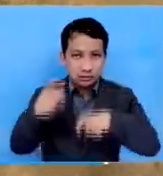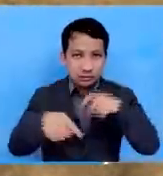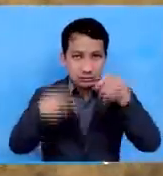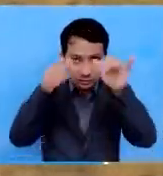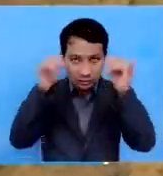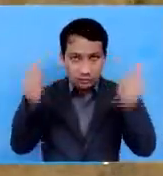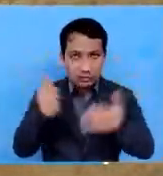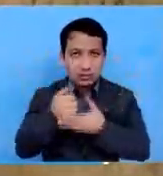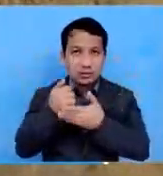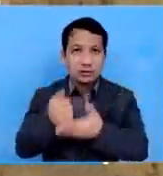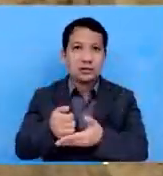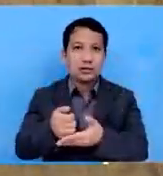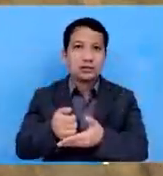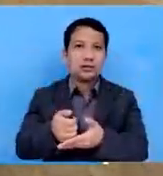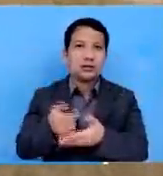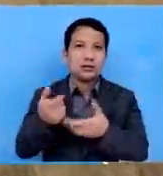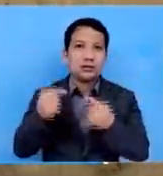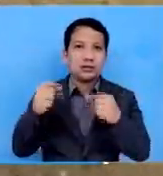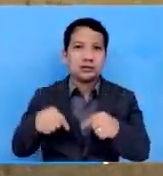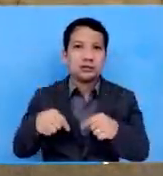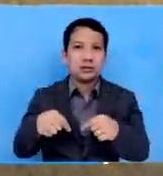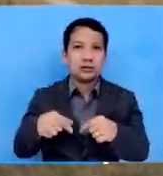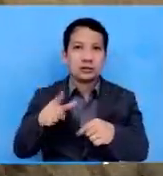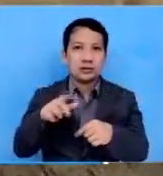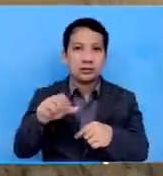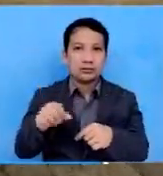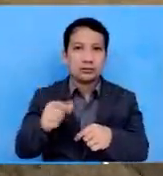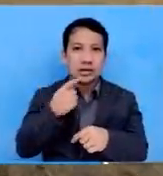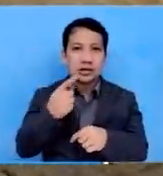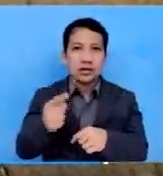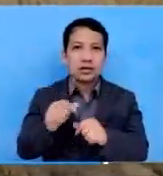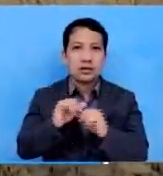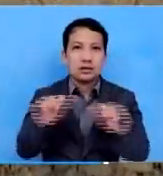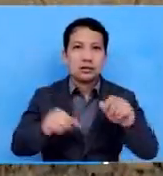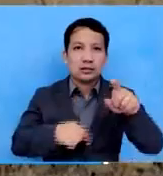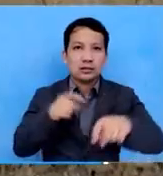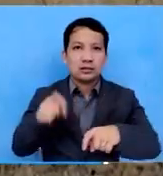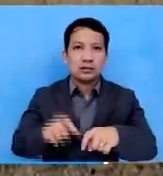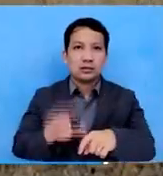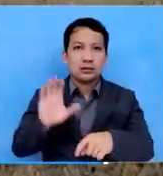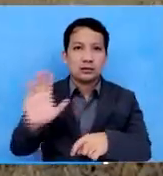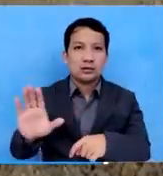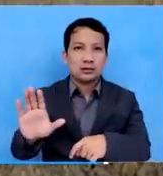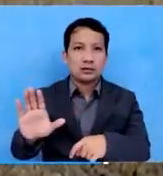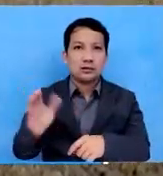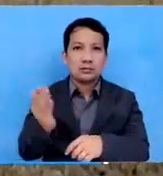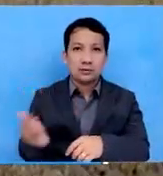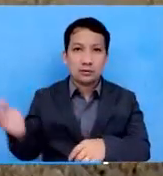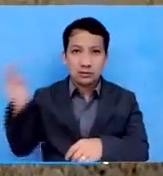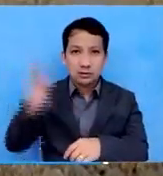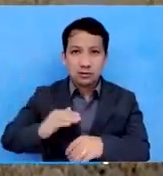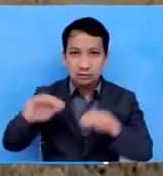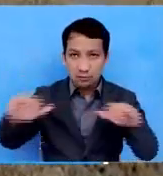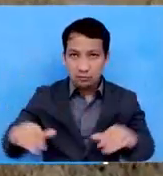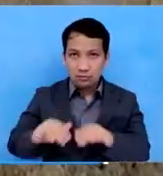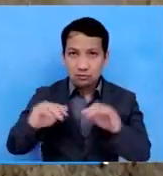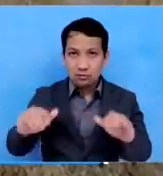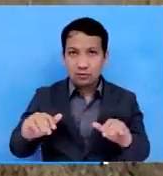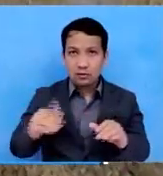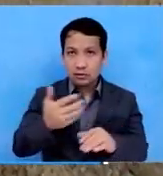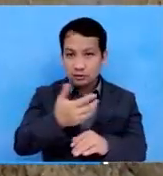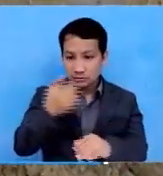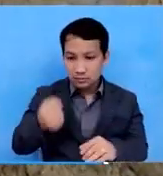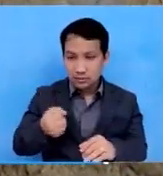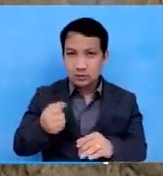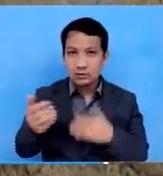ang mga magsasaka, dito sa paglalabadero, daig pa nila ang kalabaw dahil sila mismo buong araw nagtatrabaho. Makakuha lang ng